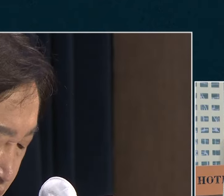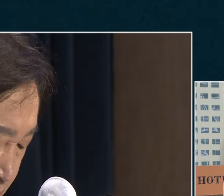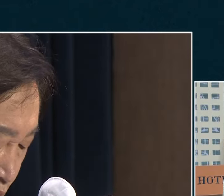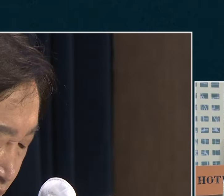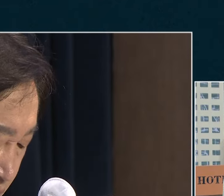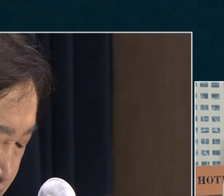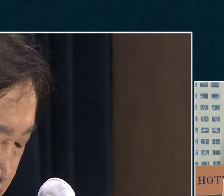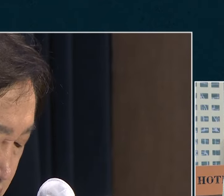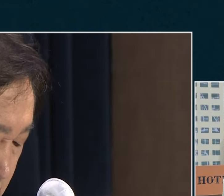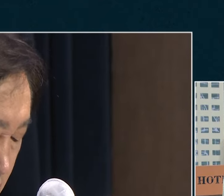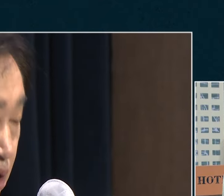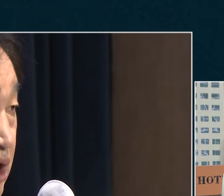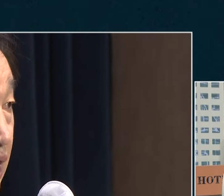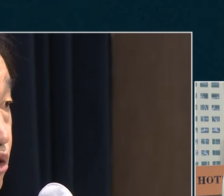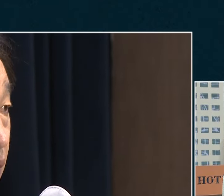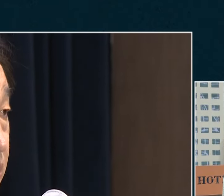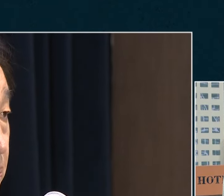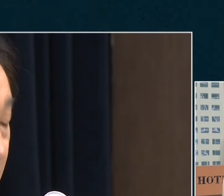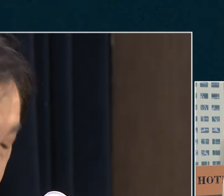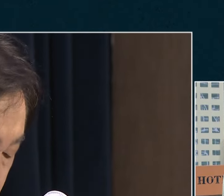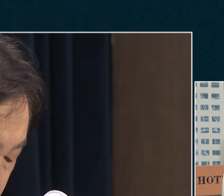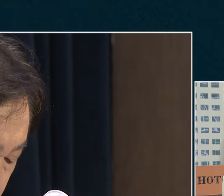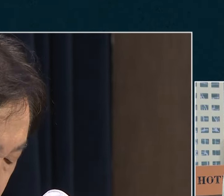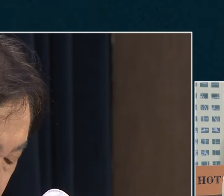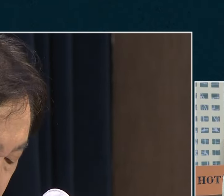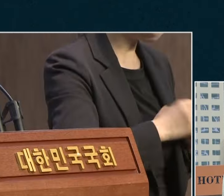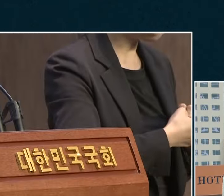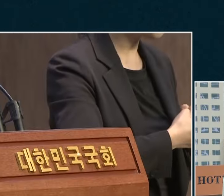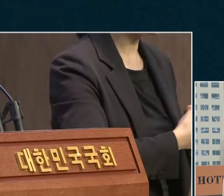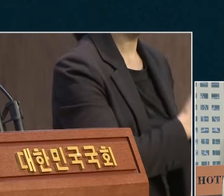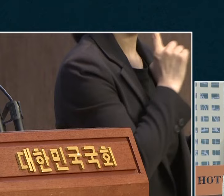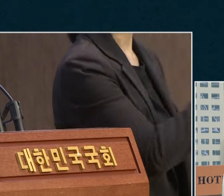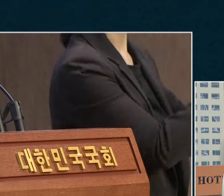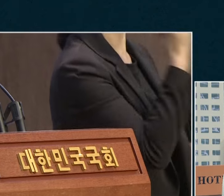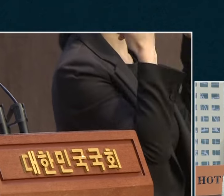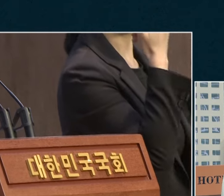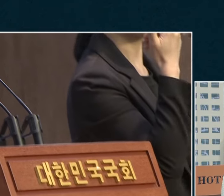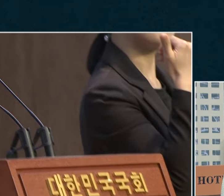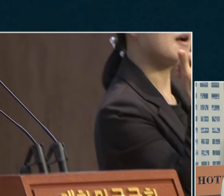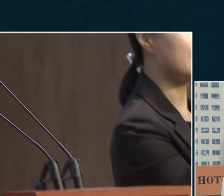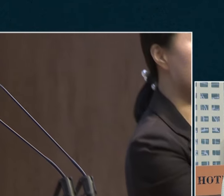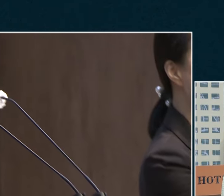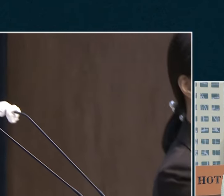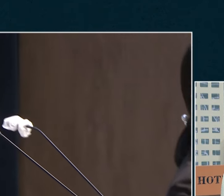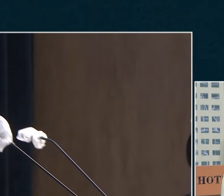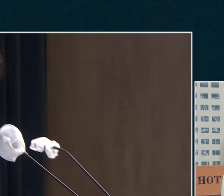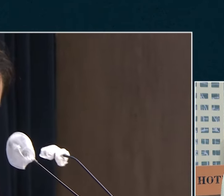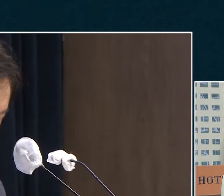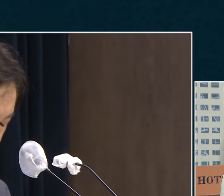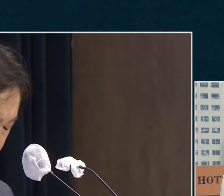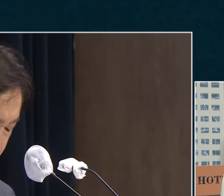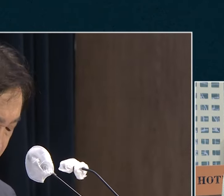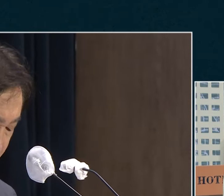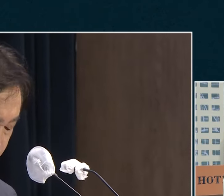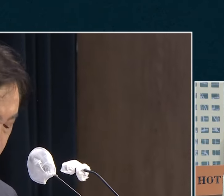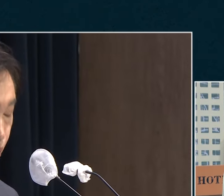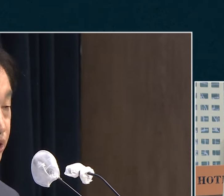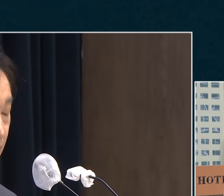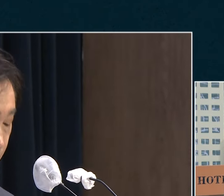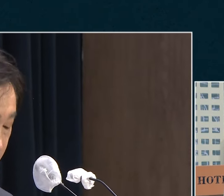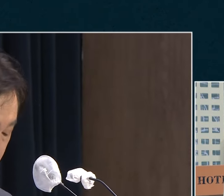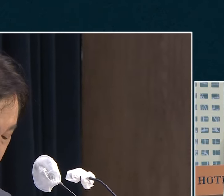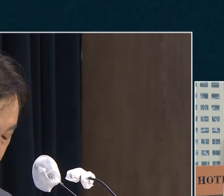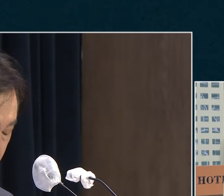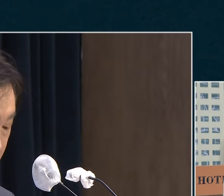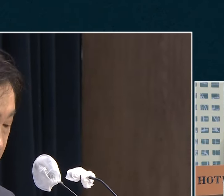따지는 절차가 시작이 됐기 때문에 본인 나름대로는 본인의 발언을 의 근거가 무엇이었는지 이런 부분들을 또 어 좀 더